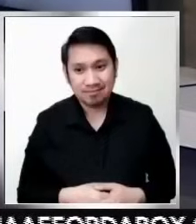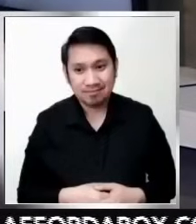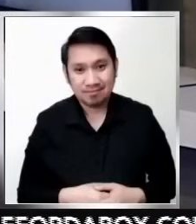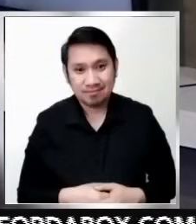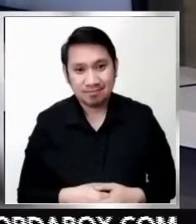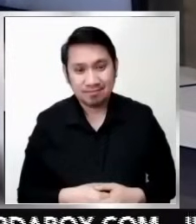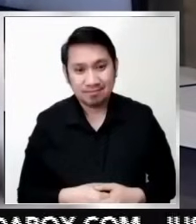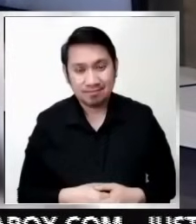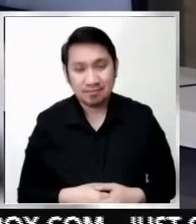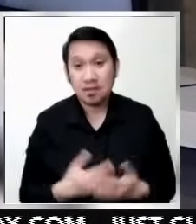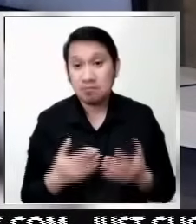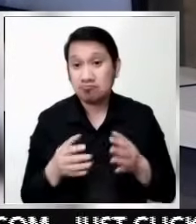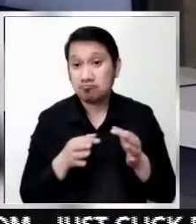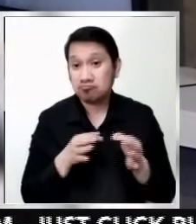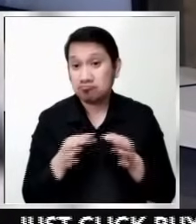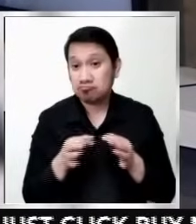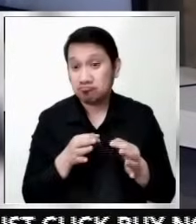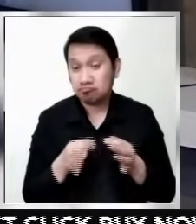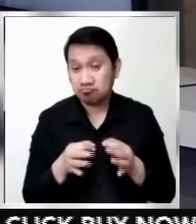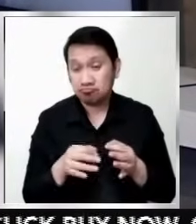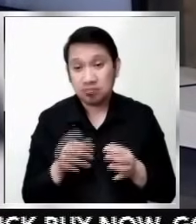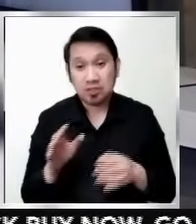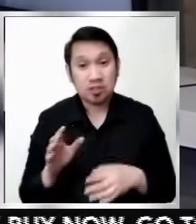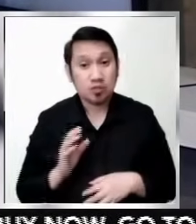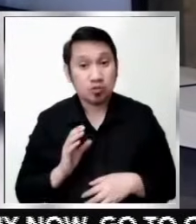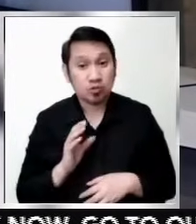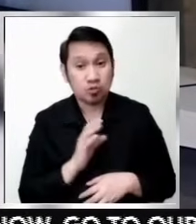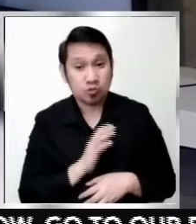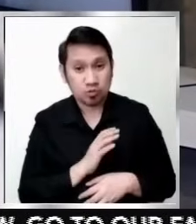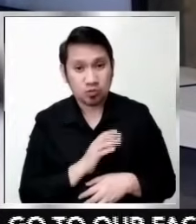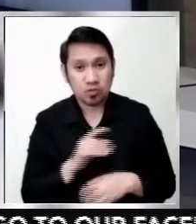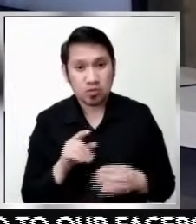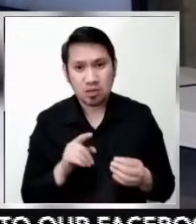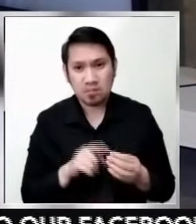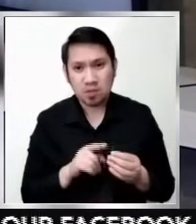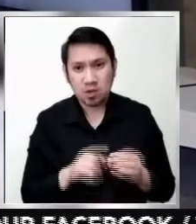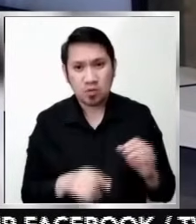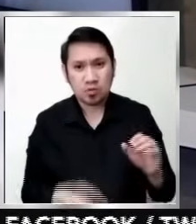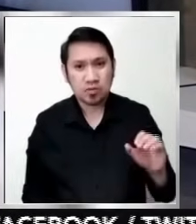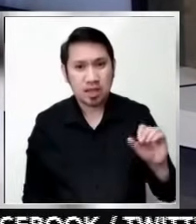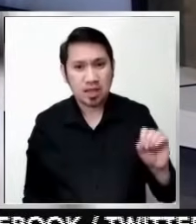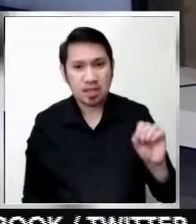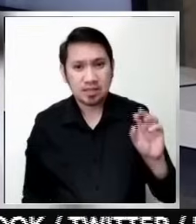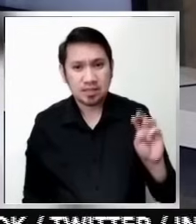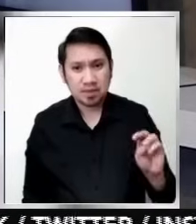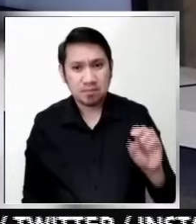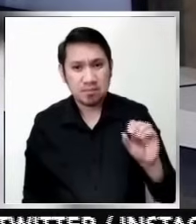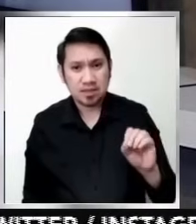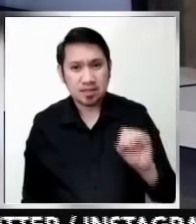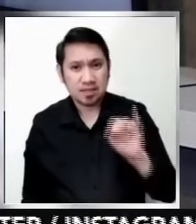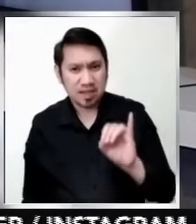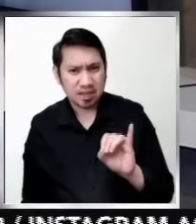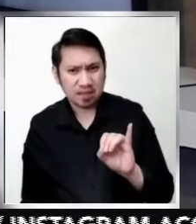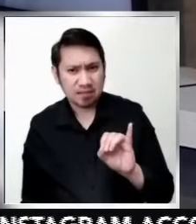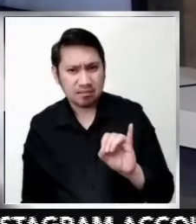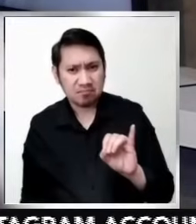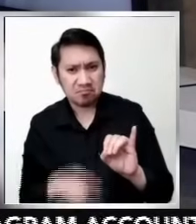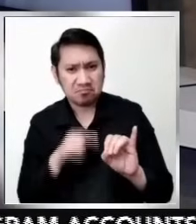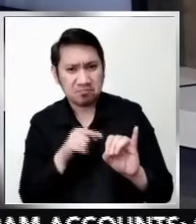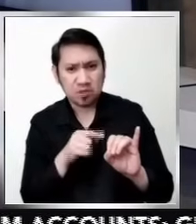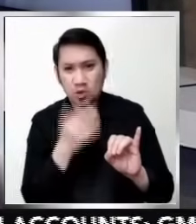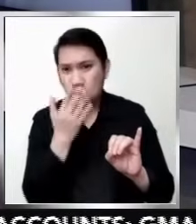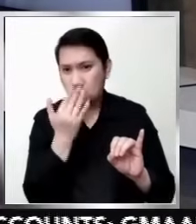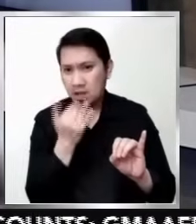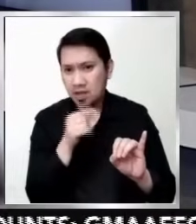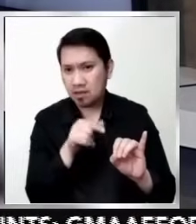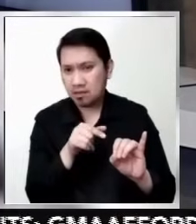pinagpapaliwanag ng isang komite sa camera ang Sunshine media network international smni kung bakit hindi sila Dapat managot